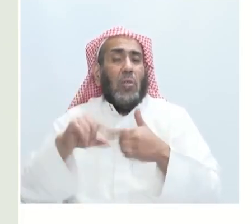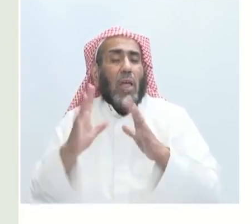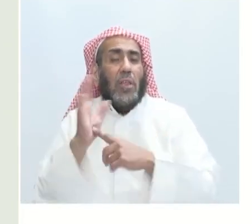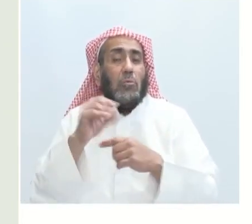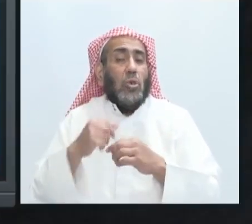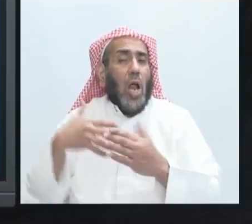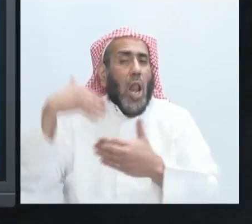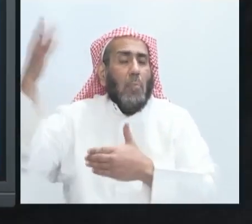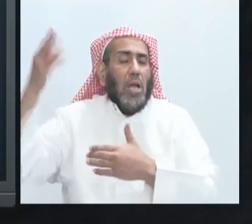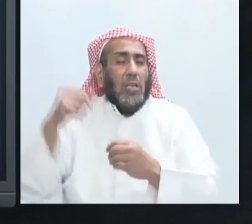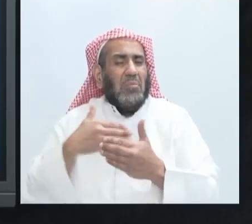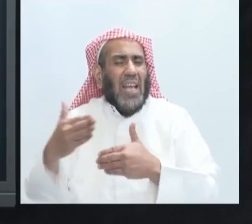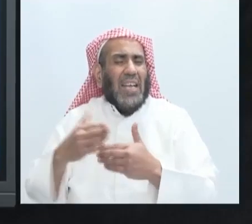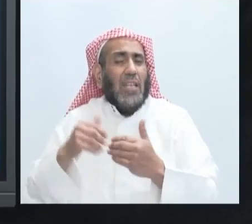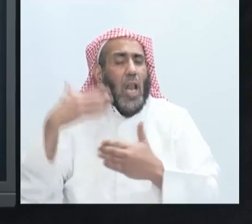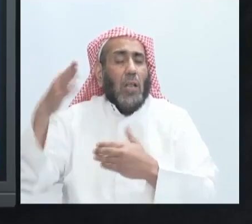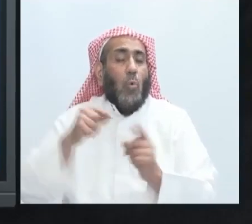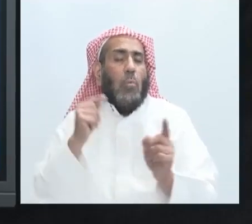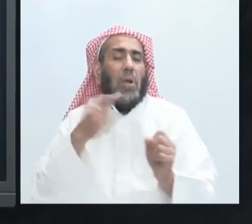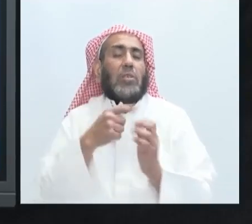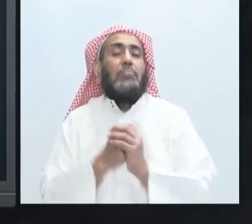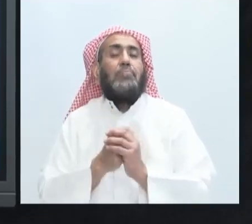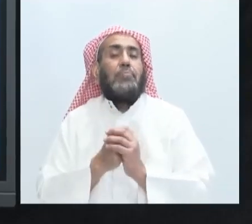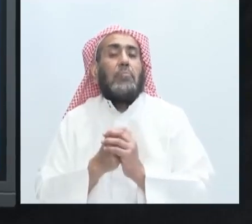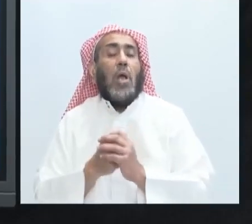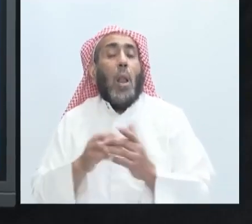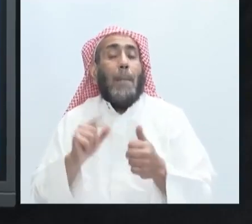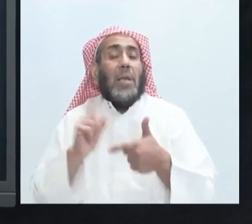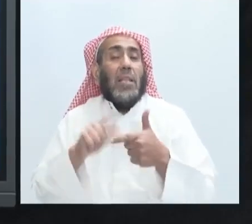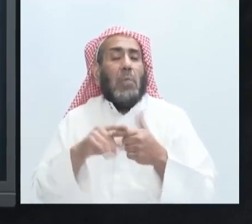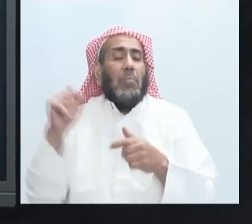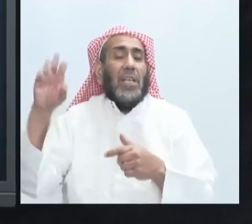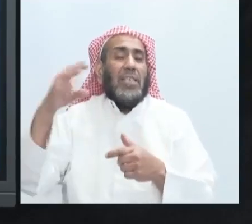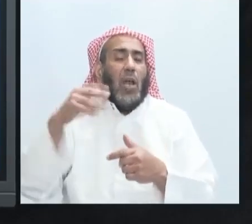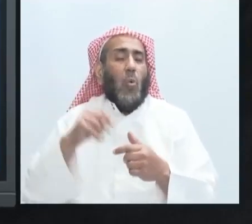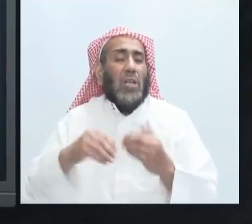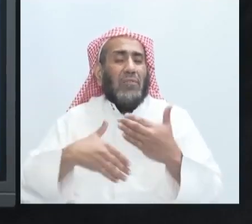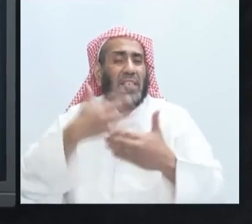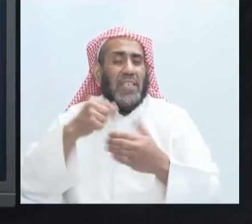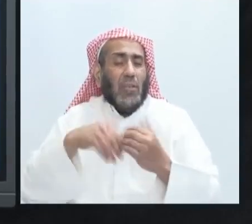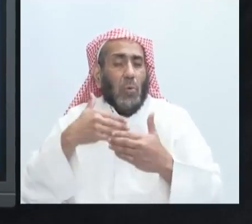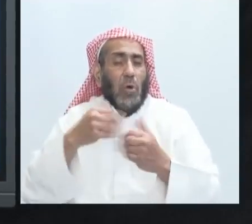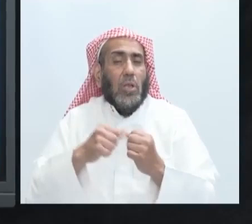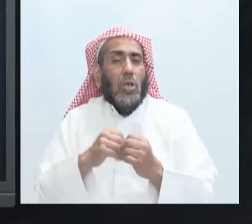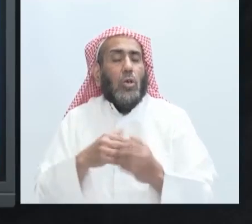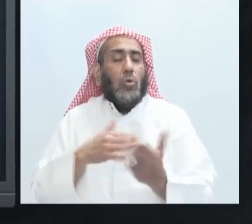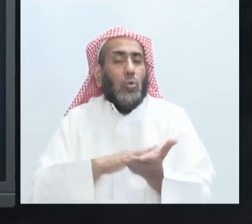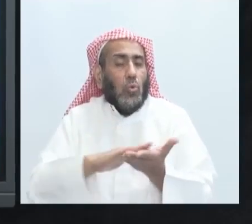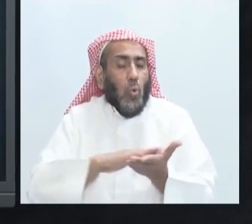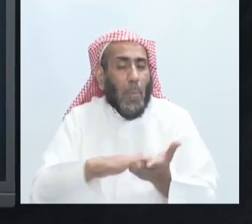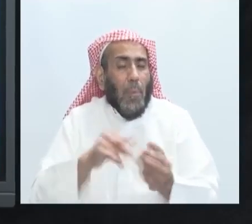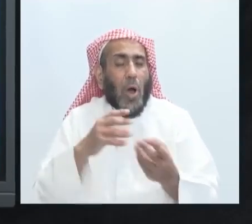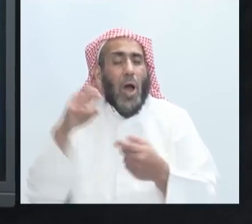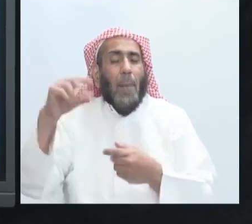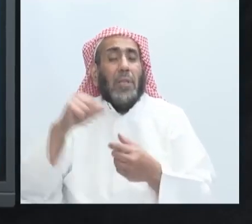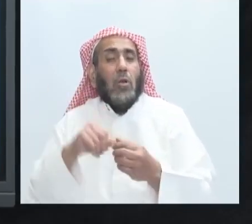بشعراء المهجر بالابتعاد عن الخطابه والمباشره المرحله الثانيه محمد حسن عواد في تجديده في طور المحاولات ال دروب معبده طبعا